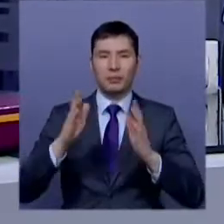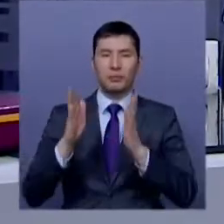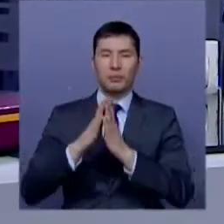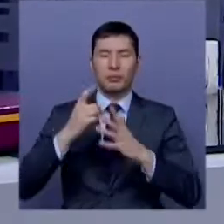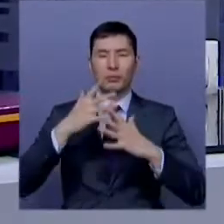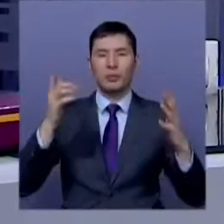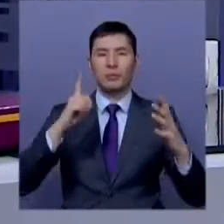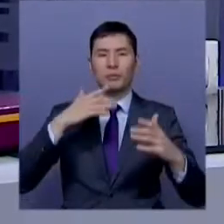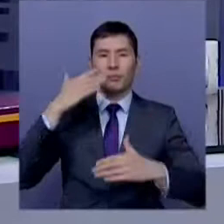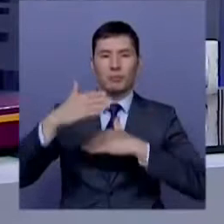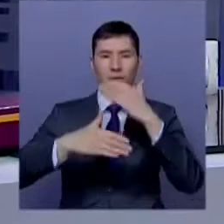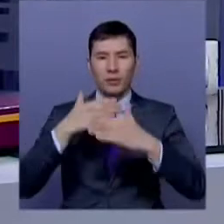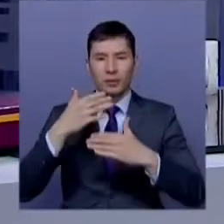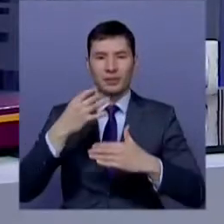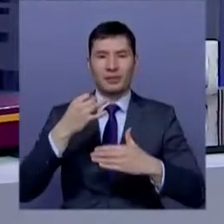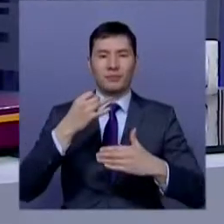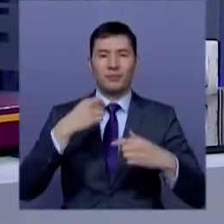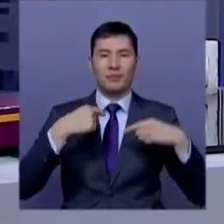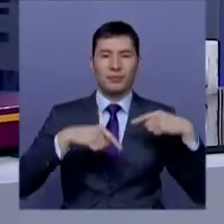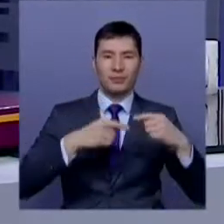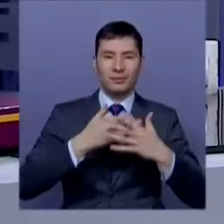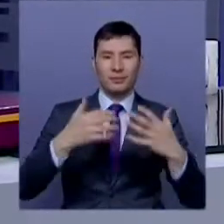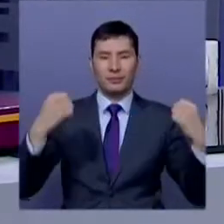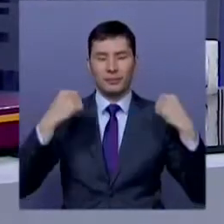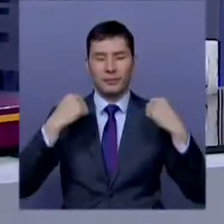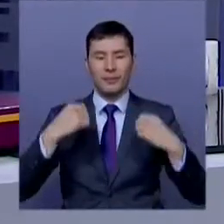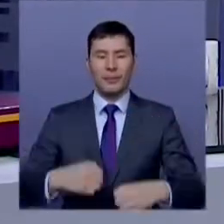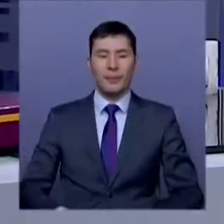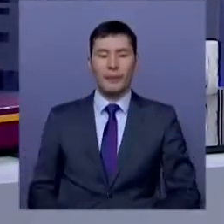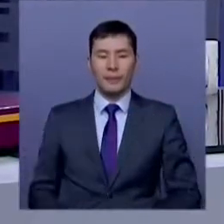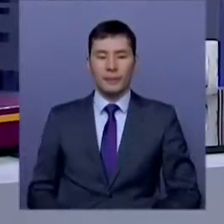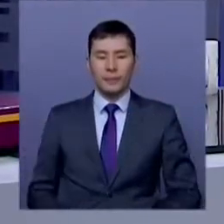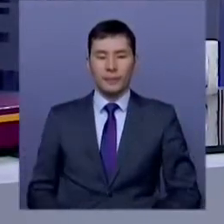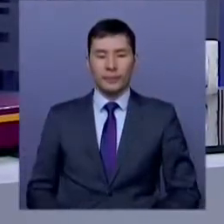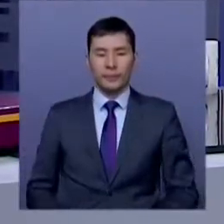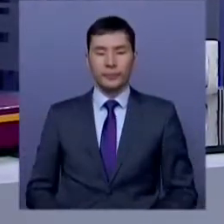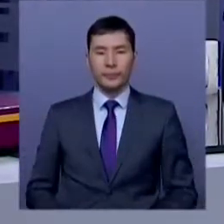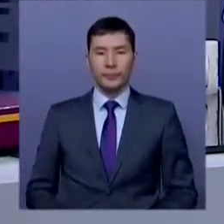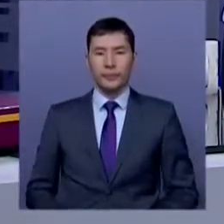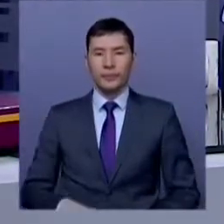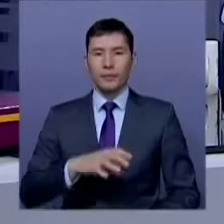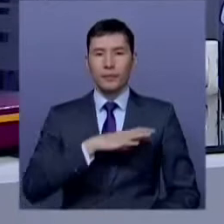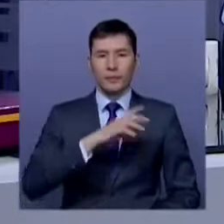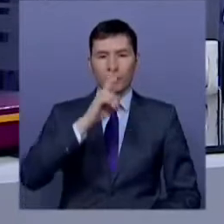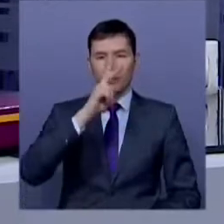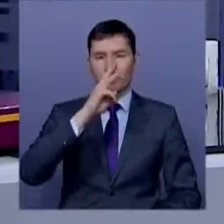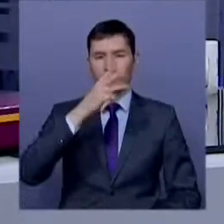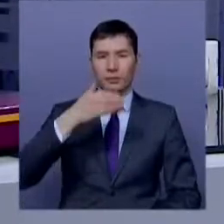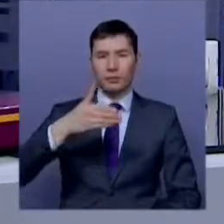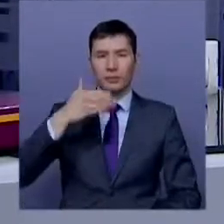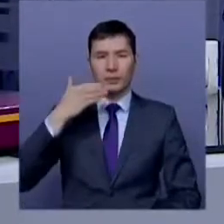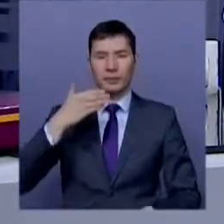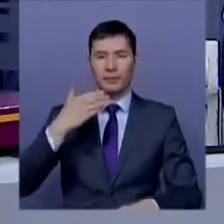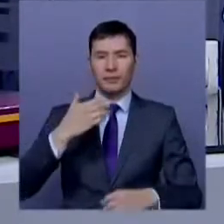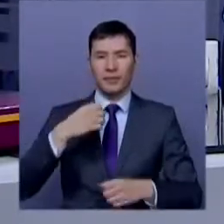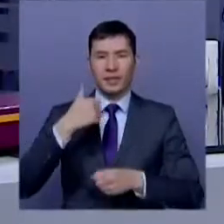айғағы. Мұндай ашық микрофон форматында өткен кездесулер тұрғындардың көңілінен шығып отыр. Себебі бірнеше жылдан бері жыр болған бас